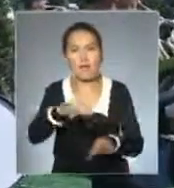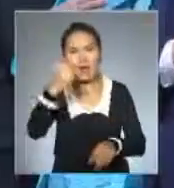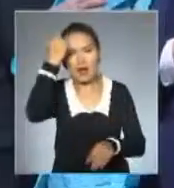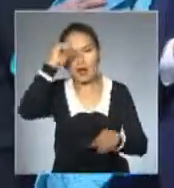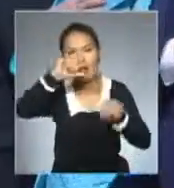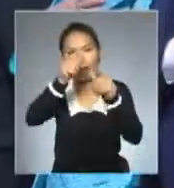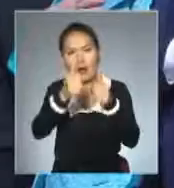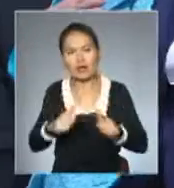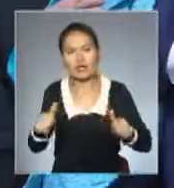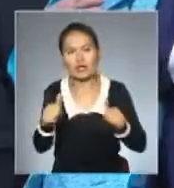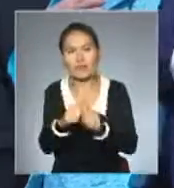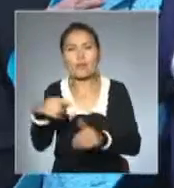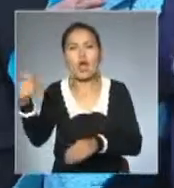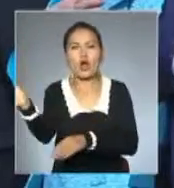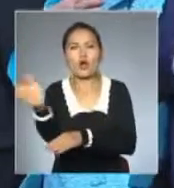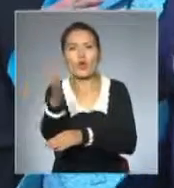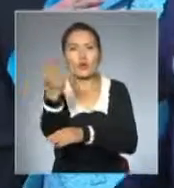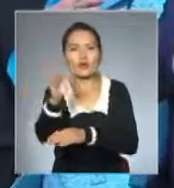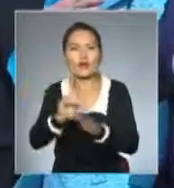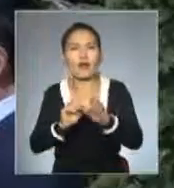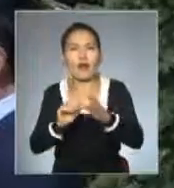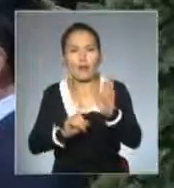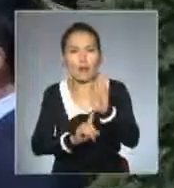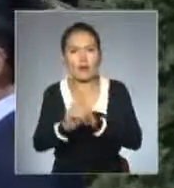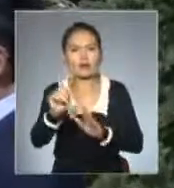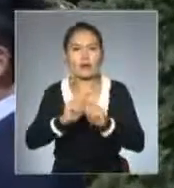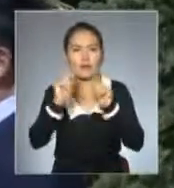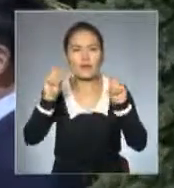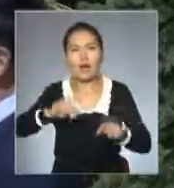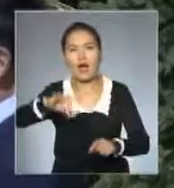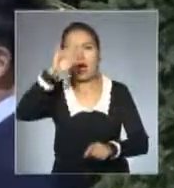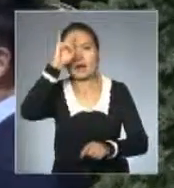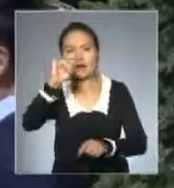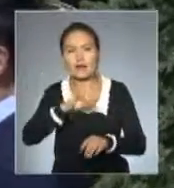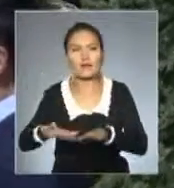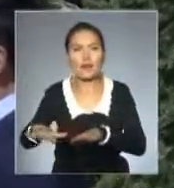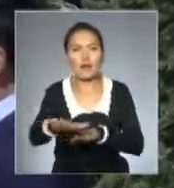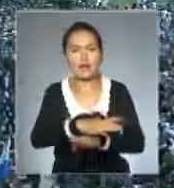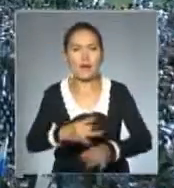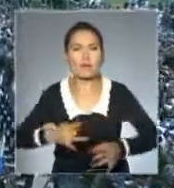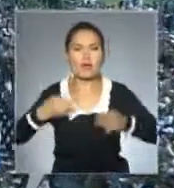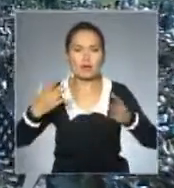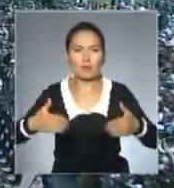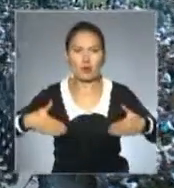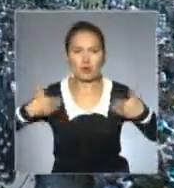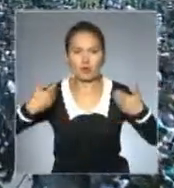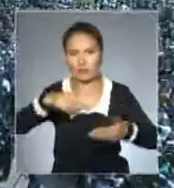тұғыры биік көк туымыз желбіреп, содан кейін мемлекет басшысы барша қазақстандықтарды мерекемен құттықтады.